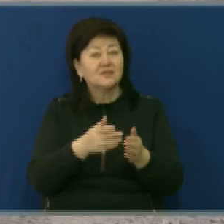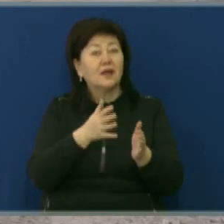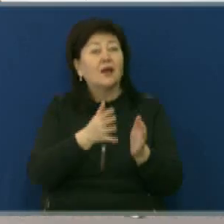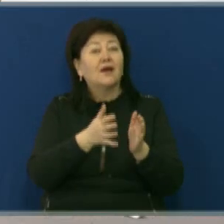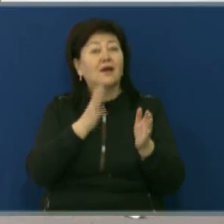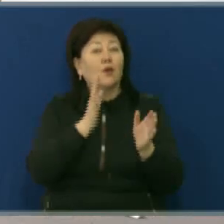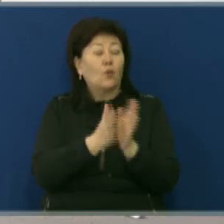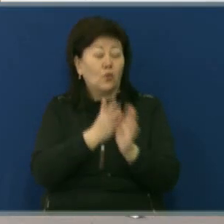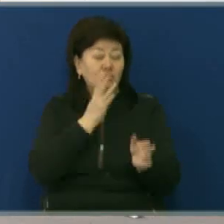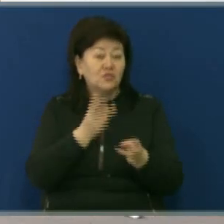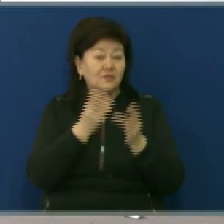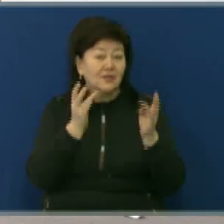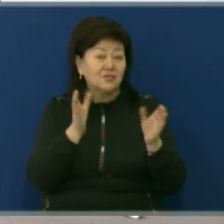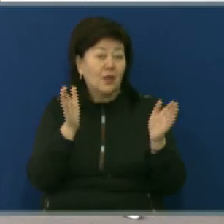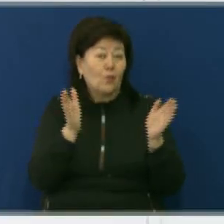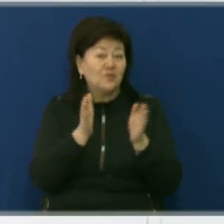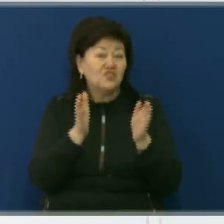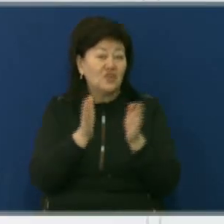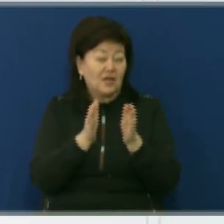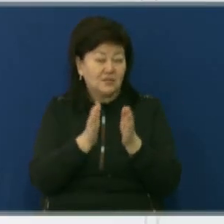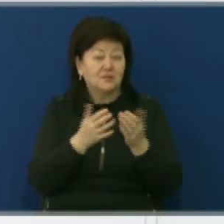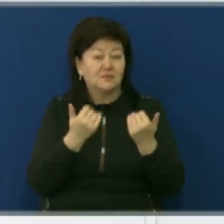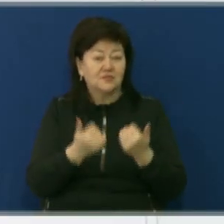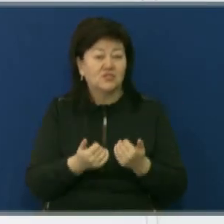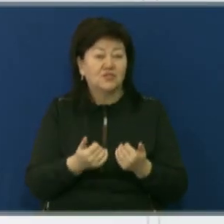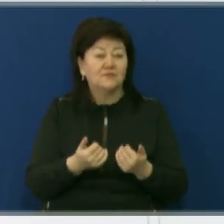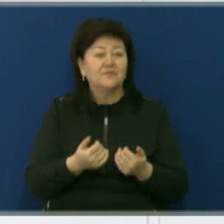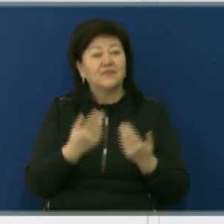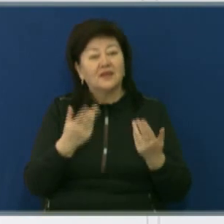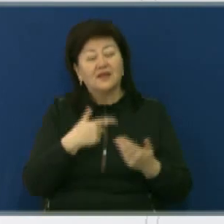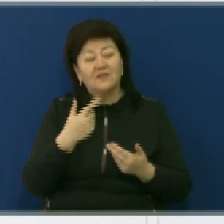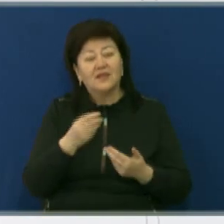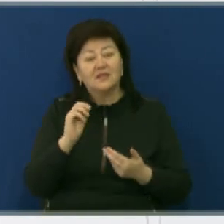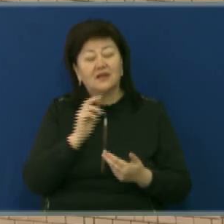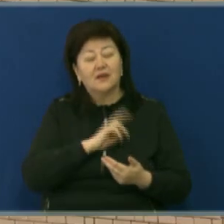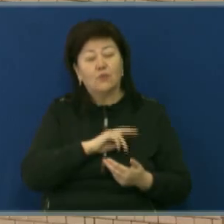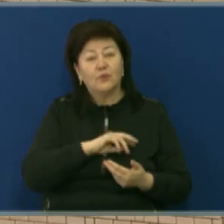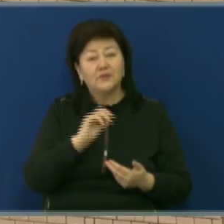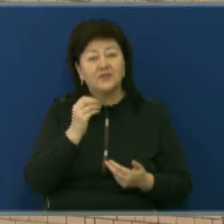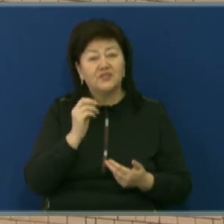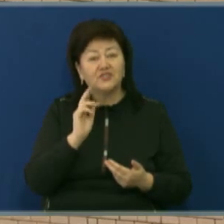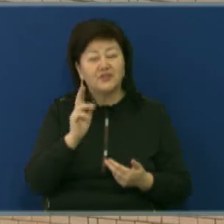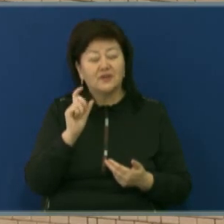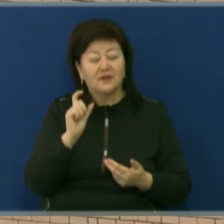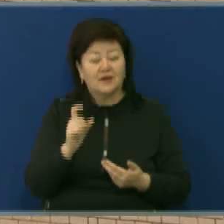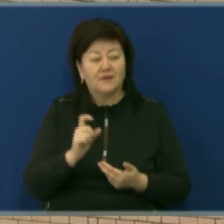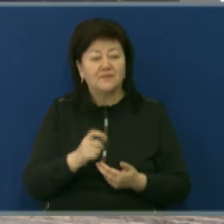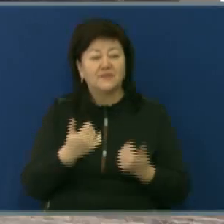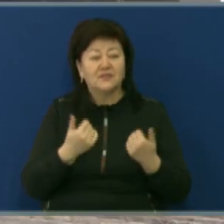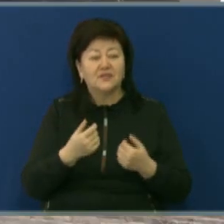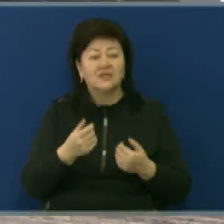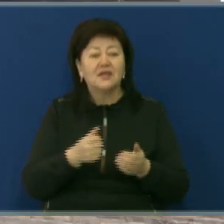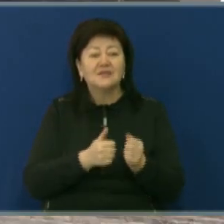кейін көптеген адамдарда баспаналы болу үміті пайда болды, дейді тұрғын үй коммуналдық шаруашылығы және тұрғын үй инспекциясы бөлімі